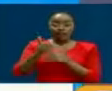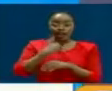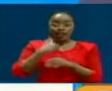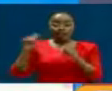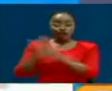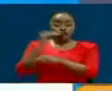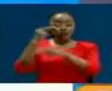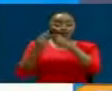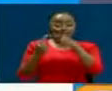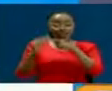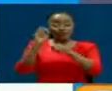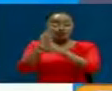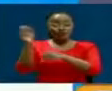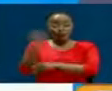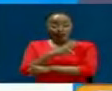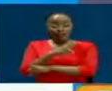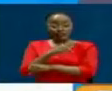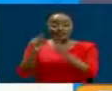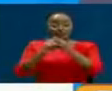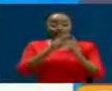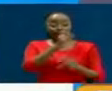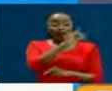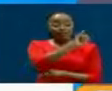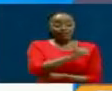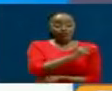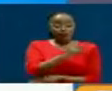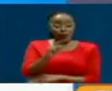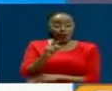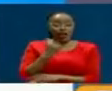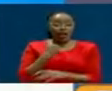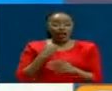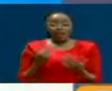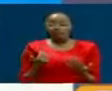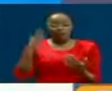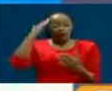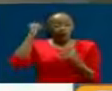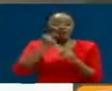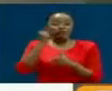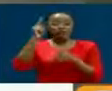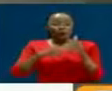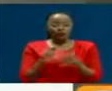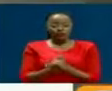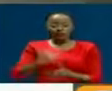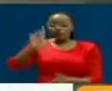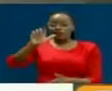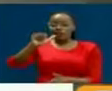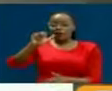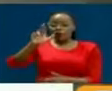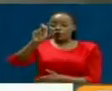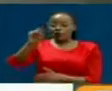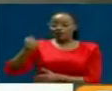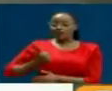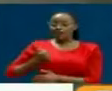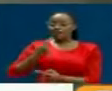year, 12 months from January, very disappointed. I don't know what she'll say. Lorraine ndiye